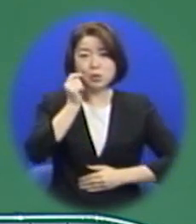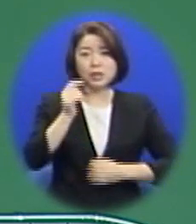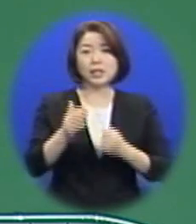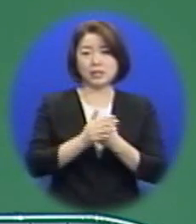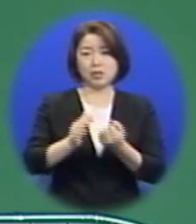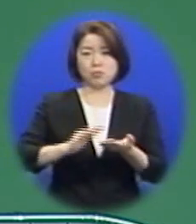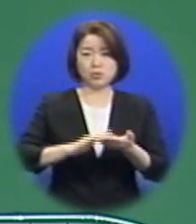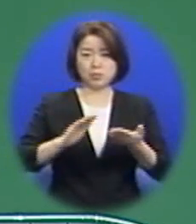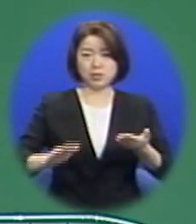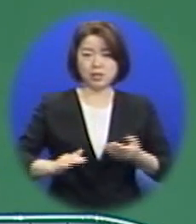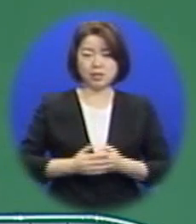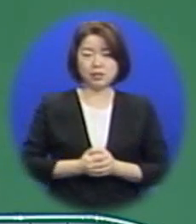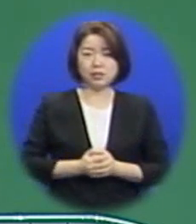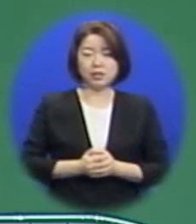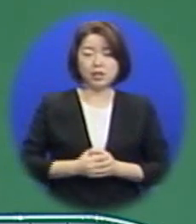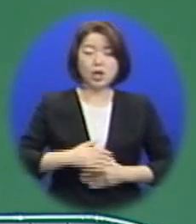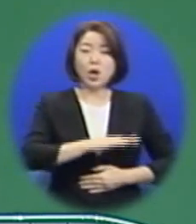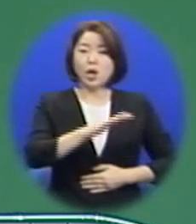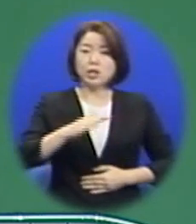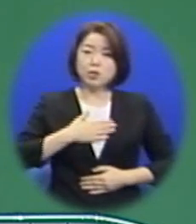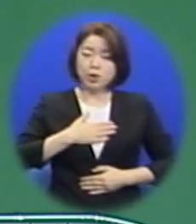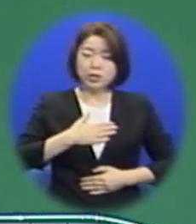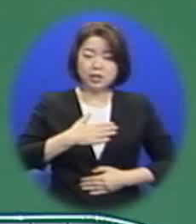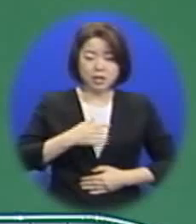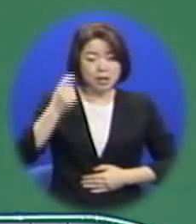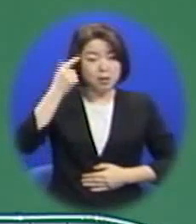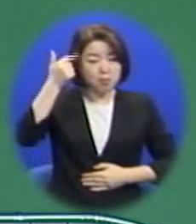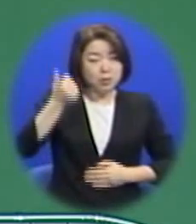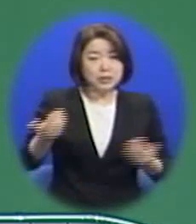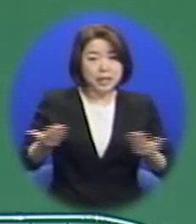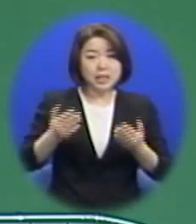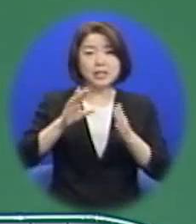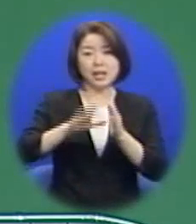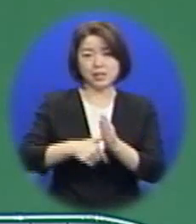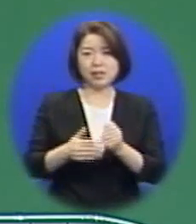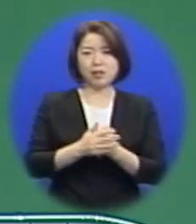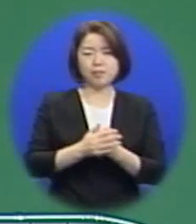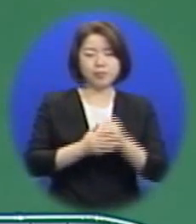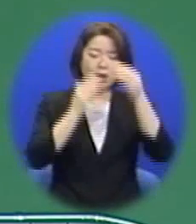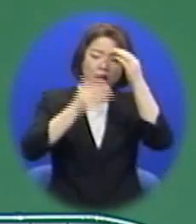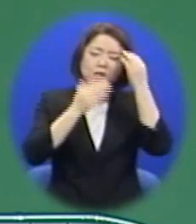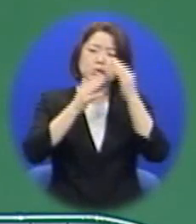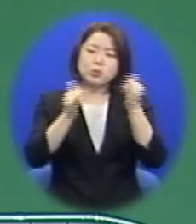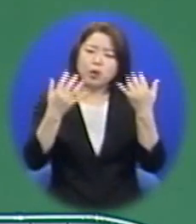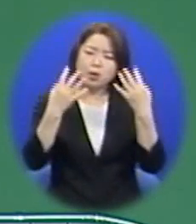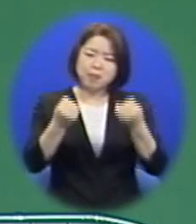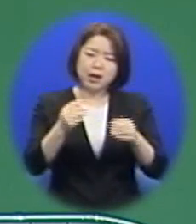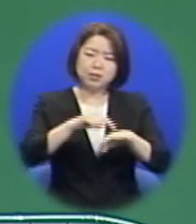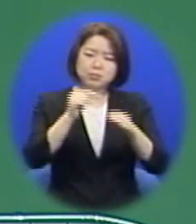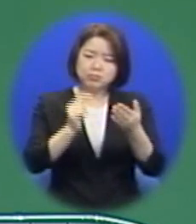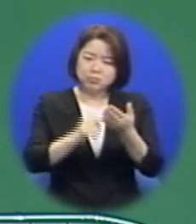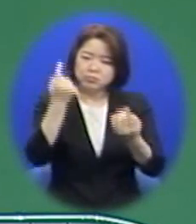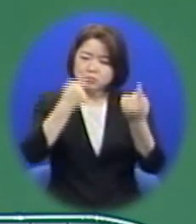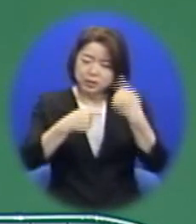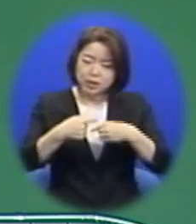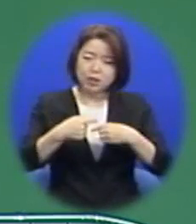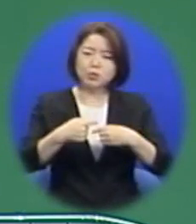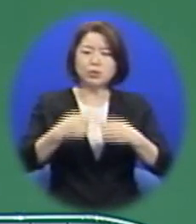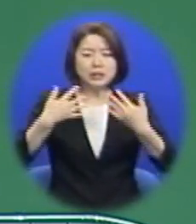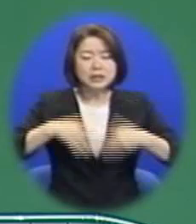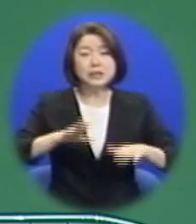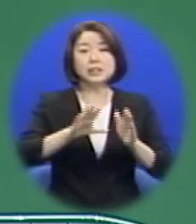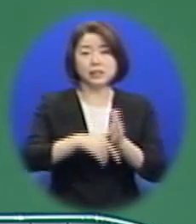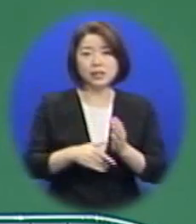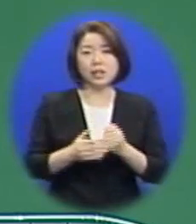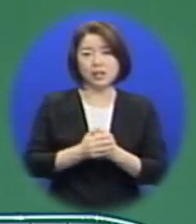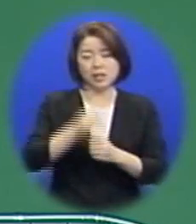저는 목회하면서 성도들이 마음이 많이 상하고 또 지쳐있고 하는 걸 보고 예배 드리는